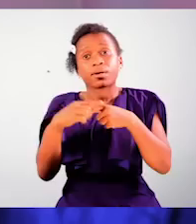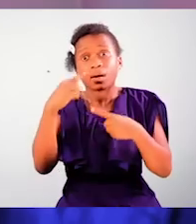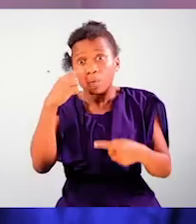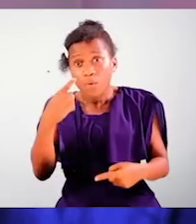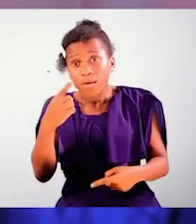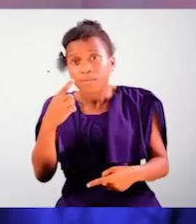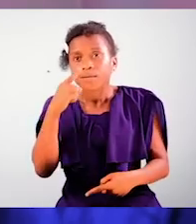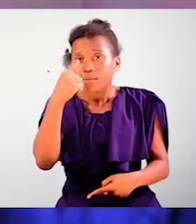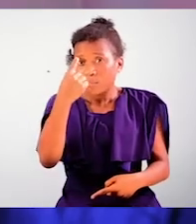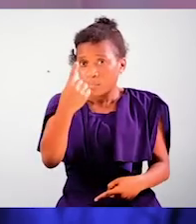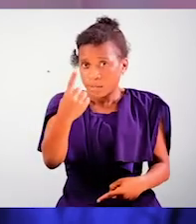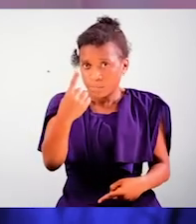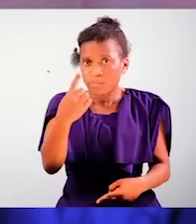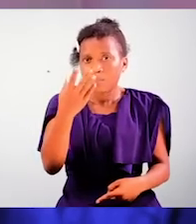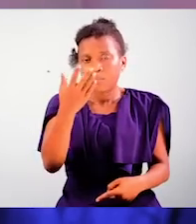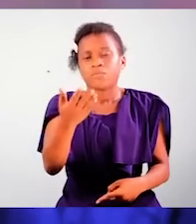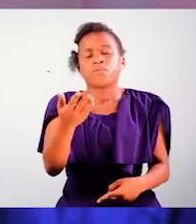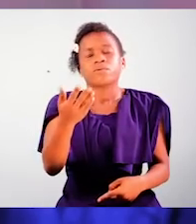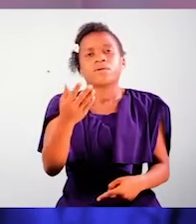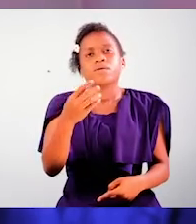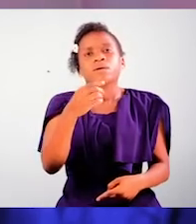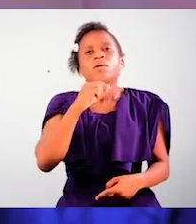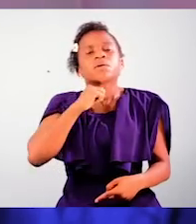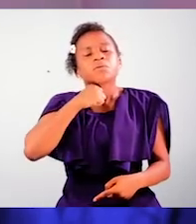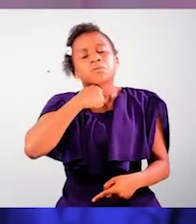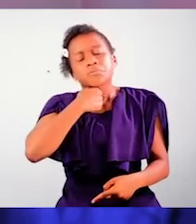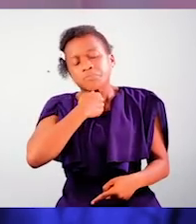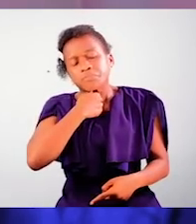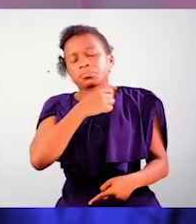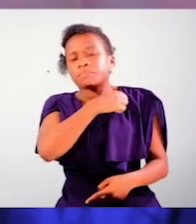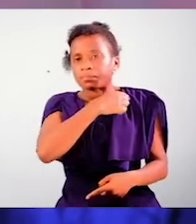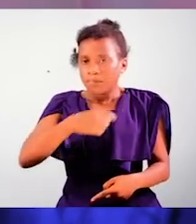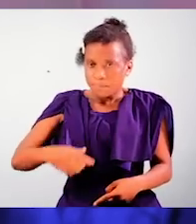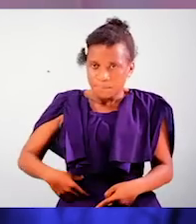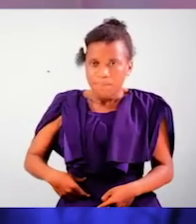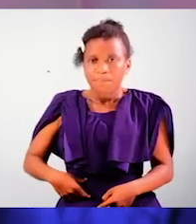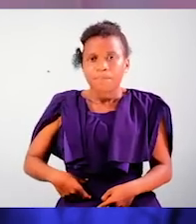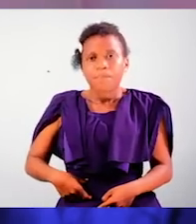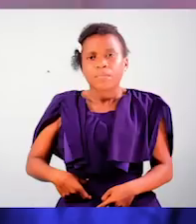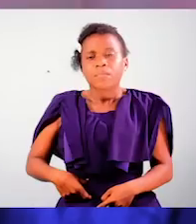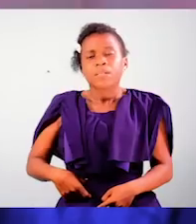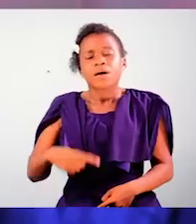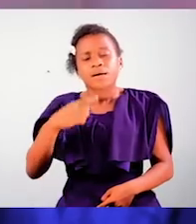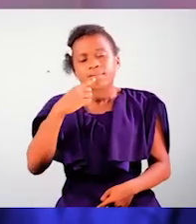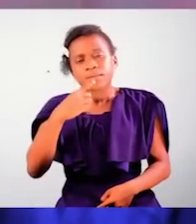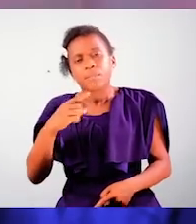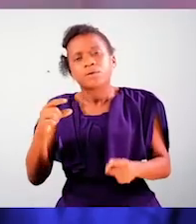Akaongea neno zito sana. Huu ni mwezi mtukufu, tusilirudie. Kwa hiyo kwa mimi nidhani kitu